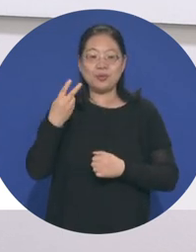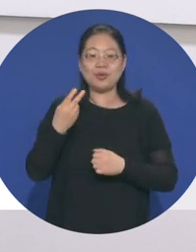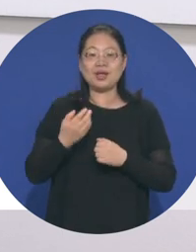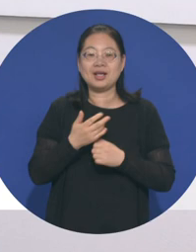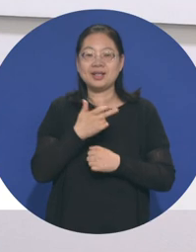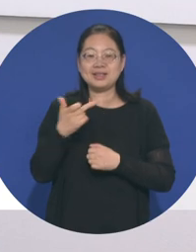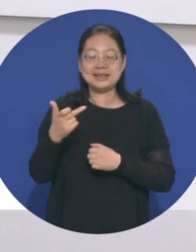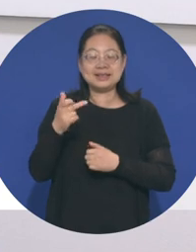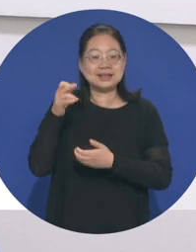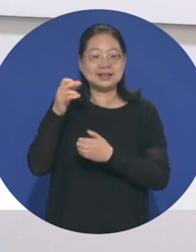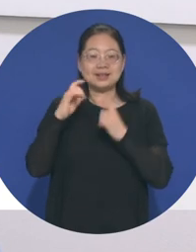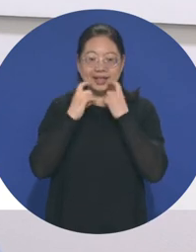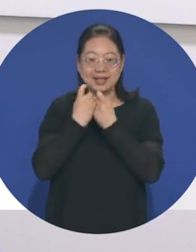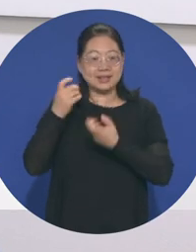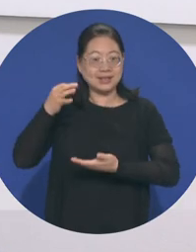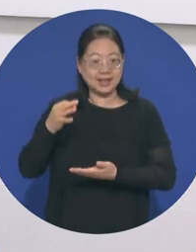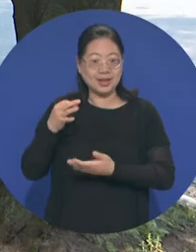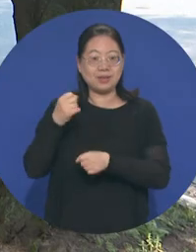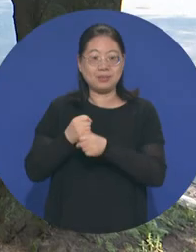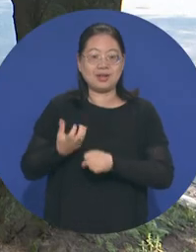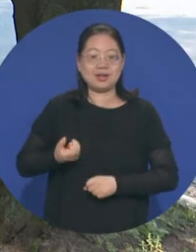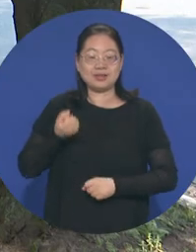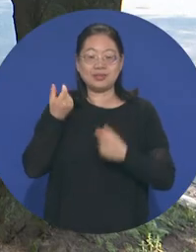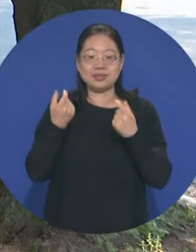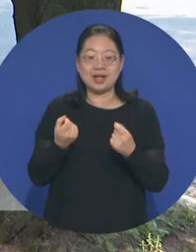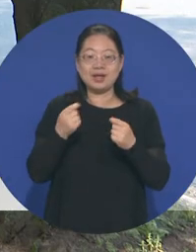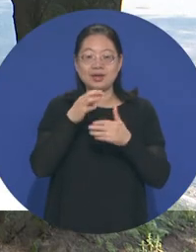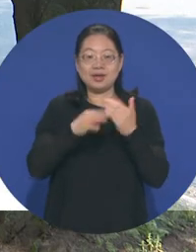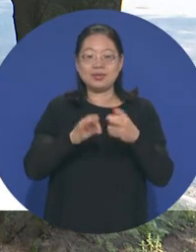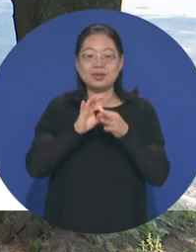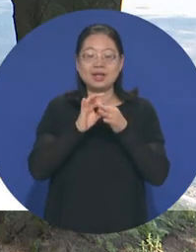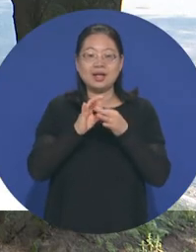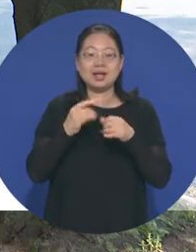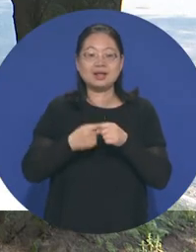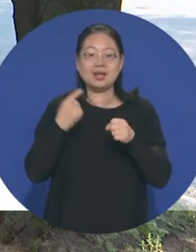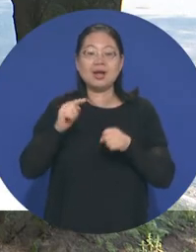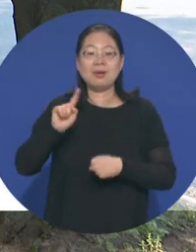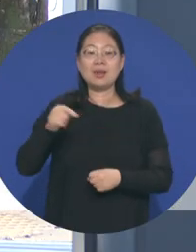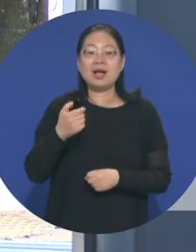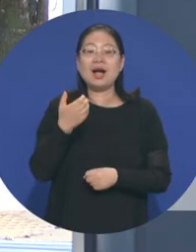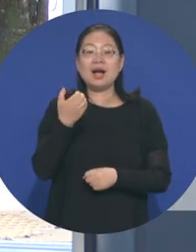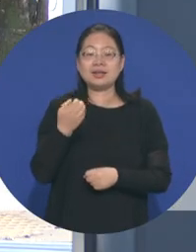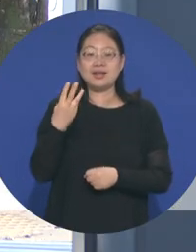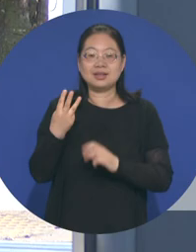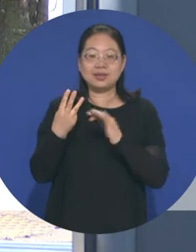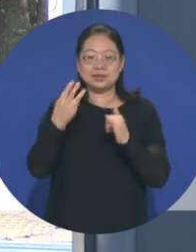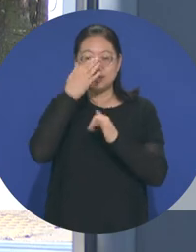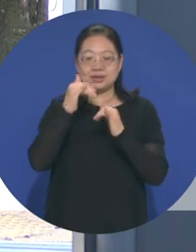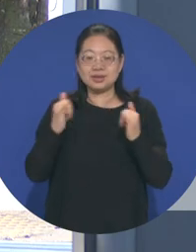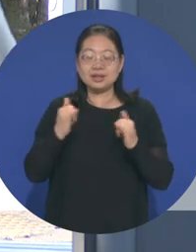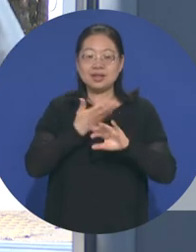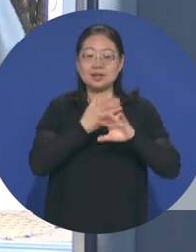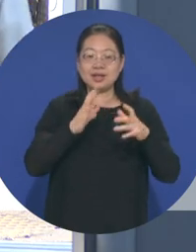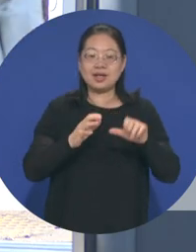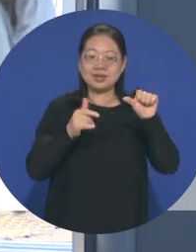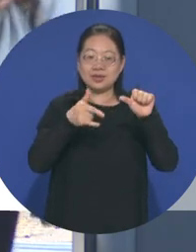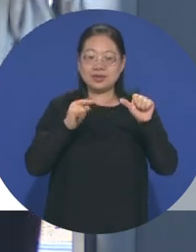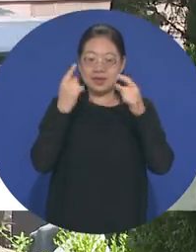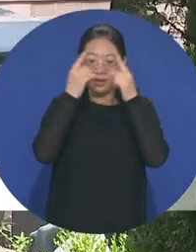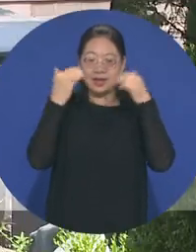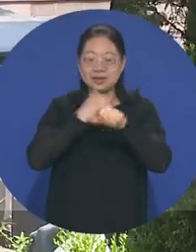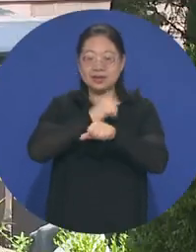그분들의 큰 자산이 될 거라고 생각이 듭니다. 이 프로그램을 통해 지난해 193명의 청년들이 해외 5개 대학에